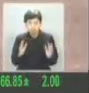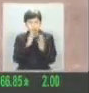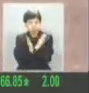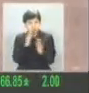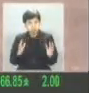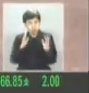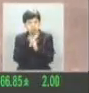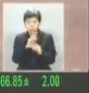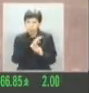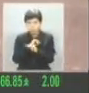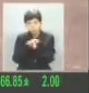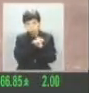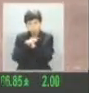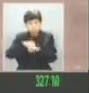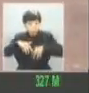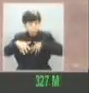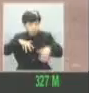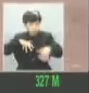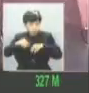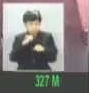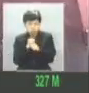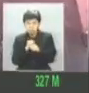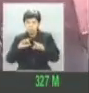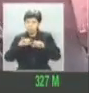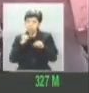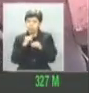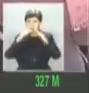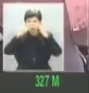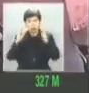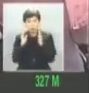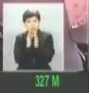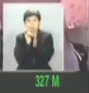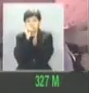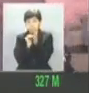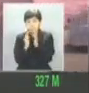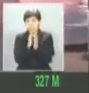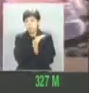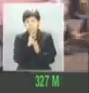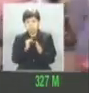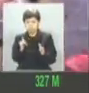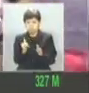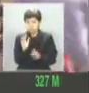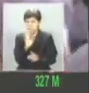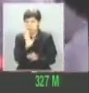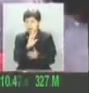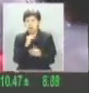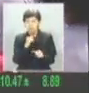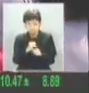างขึ้นเพื่อป้องกันไม่ให้ประชาชนนั้นขึ้นไปบริเวณที่วางสรีระสังขารของหลวงตามหาบัว